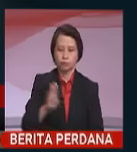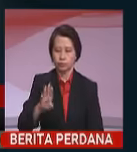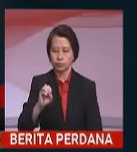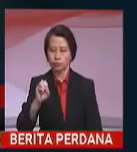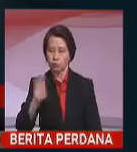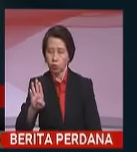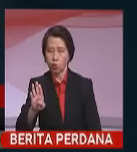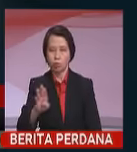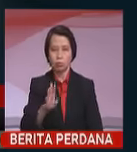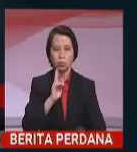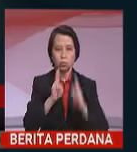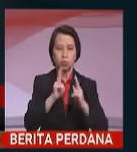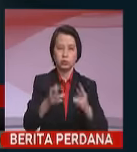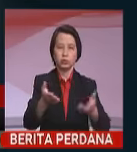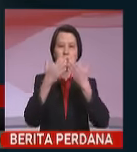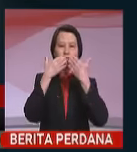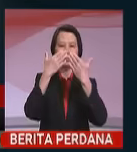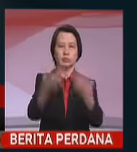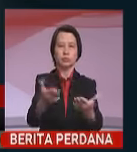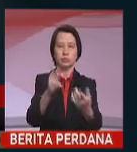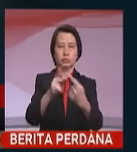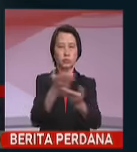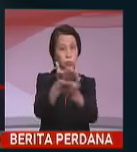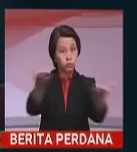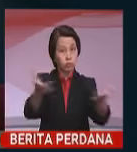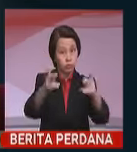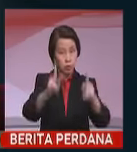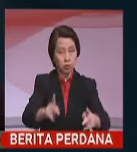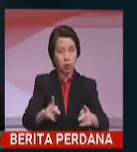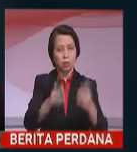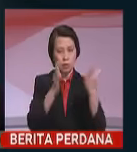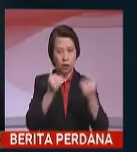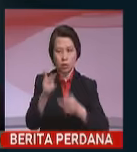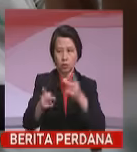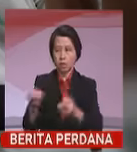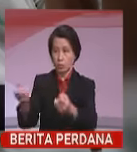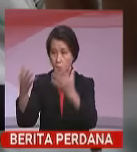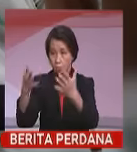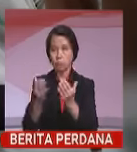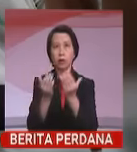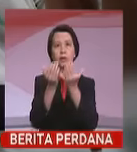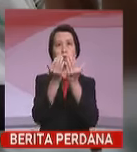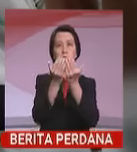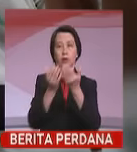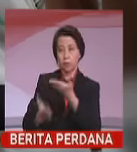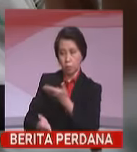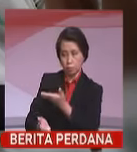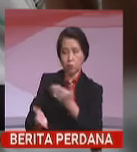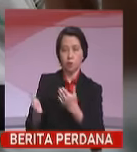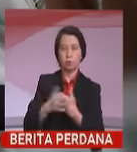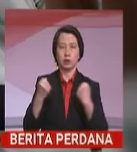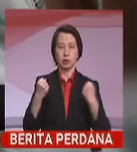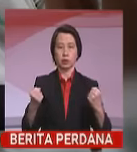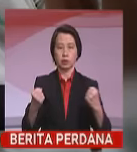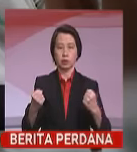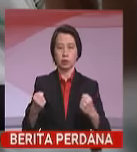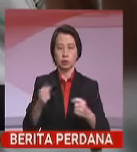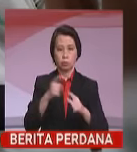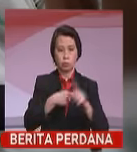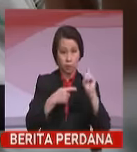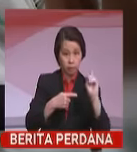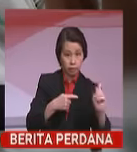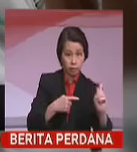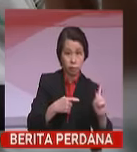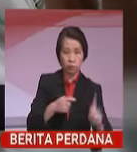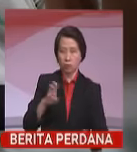Lukman turut merakamkan ribuan terima kasih kepada semua pihak dan berharap orang ramai mendoakan keadaan kembali sihat. Pada Januari lalu